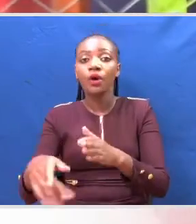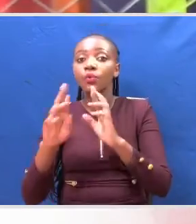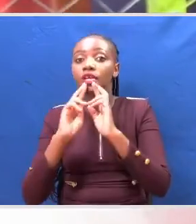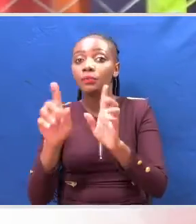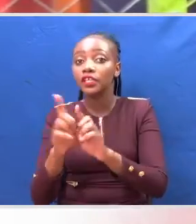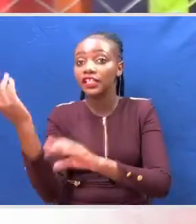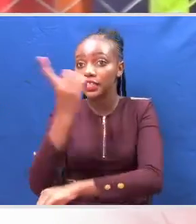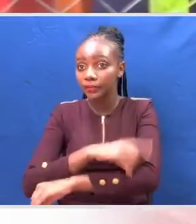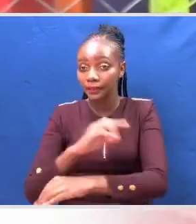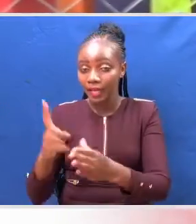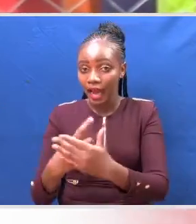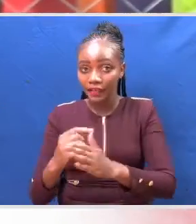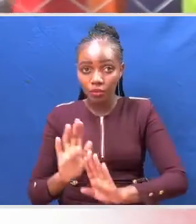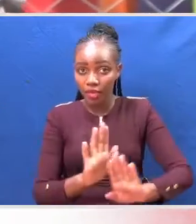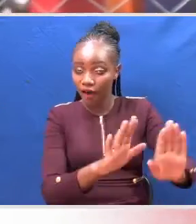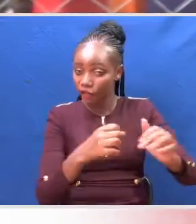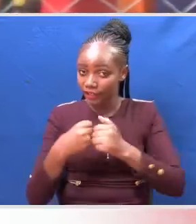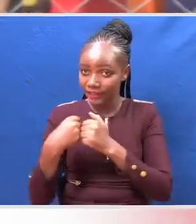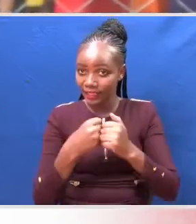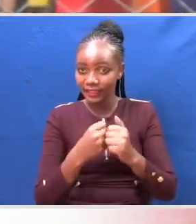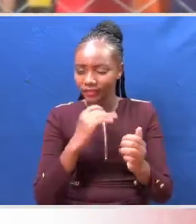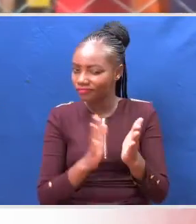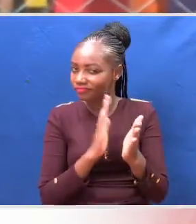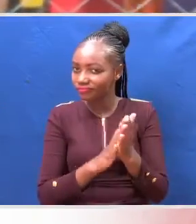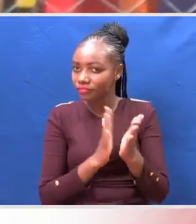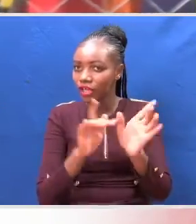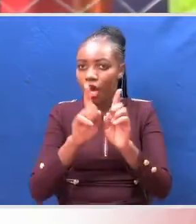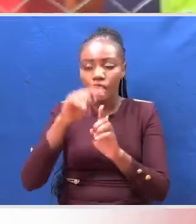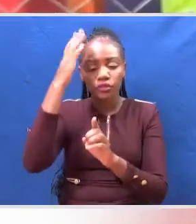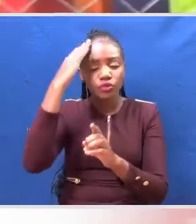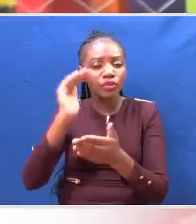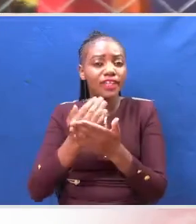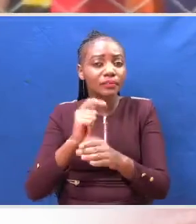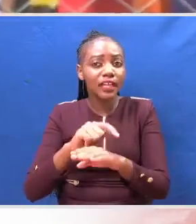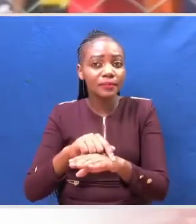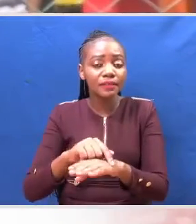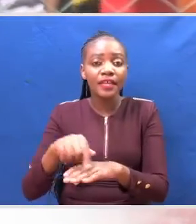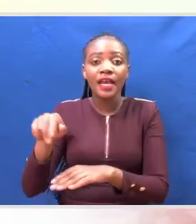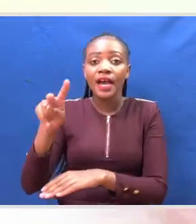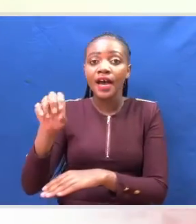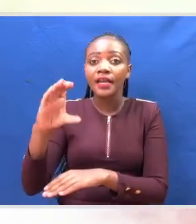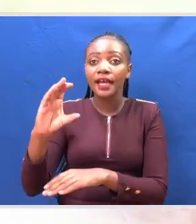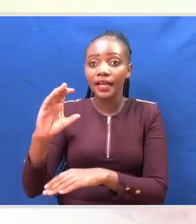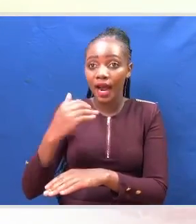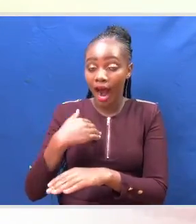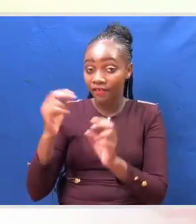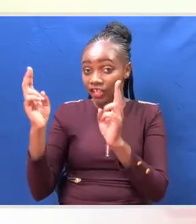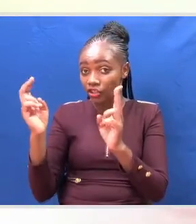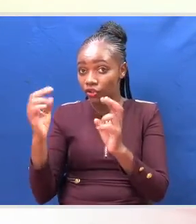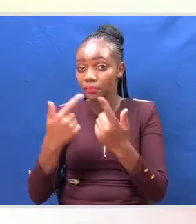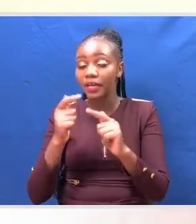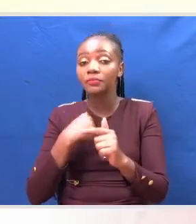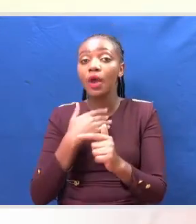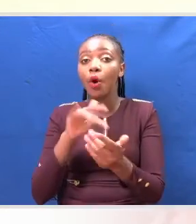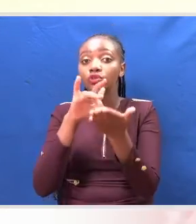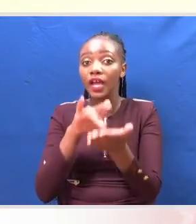have challenges of last time rush. As you know, most of the time the NEC portal has issues with uploading. I must emphasize that this